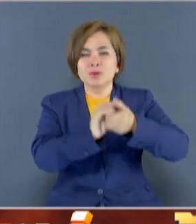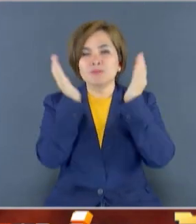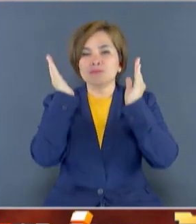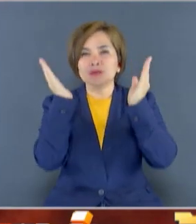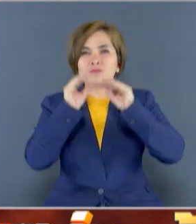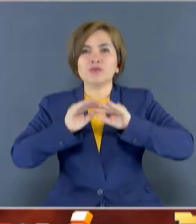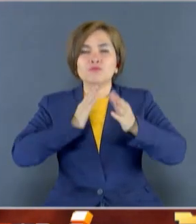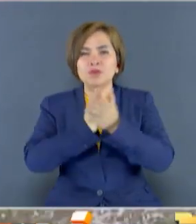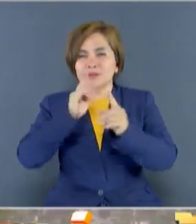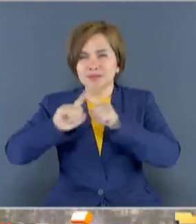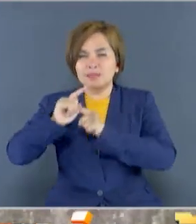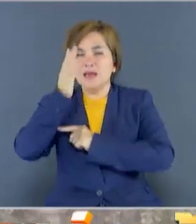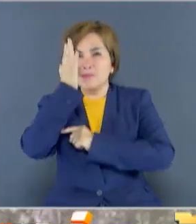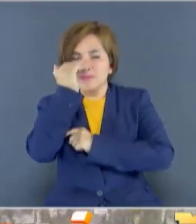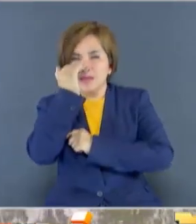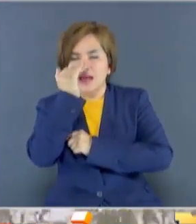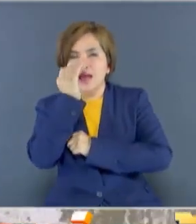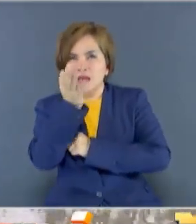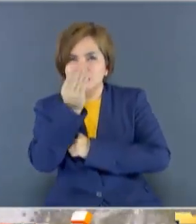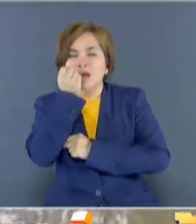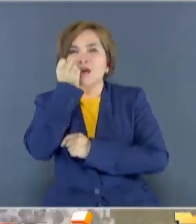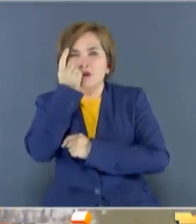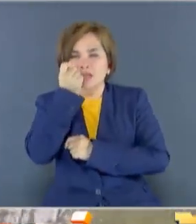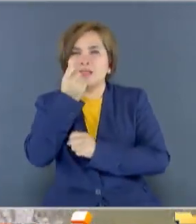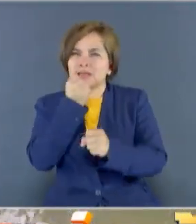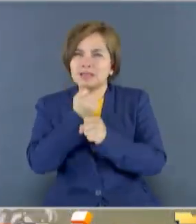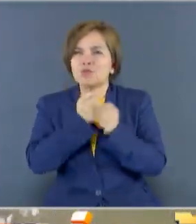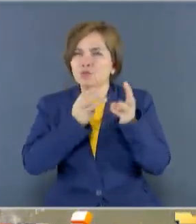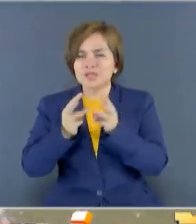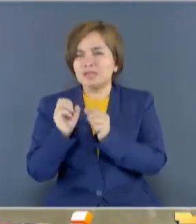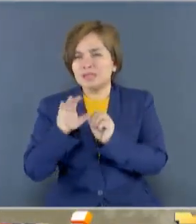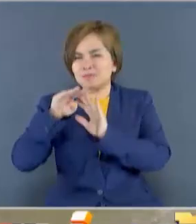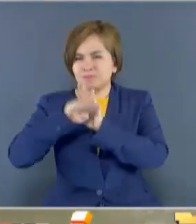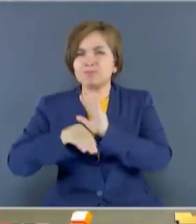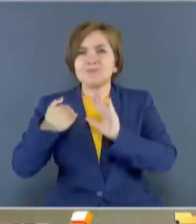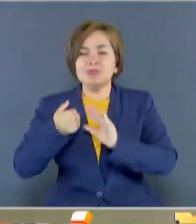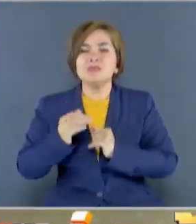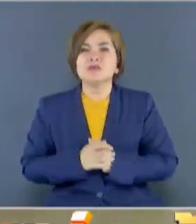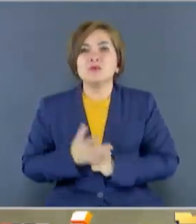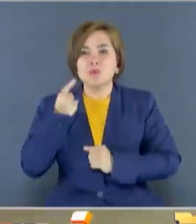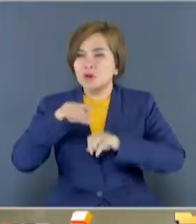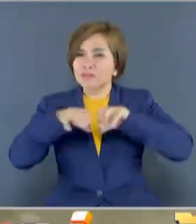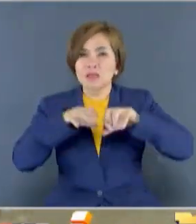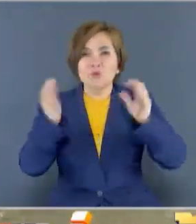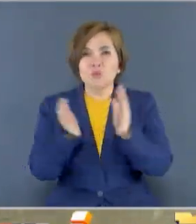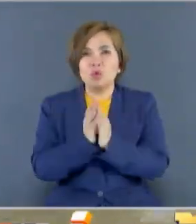ภาคส่วนพร้อมกับจัดทำคู่มือในการรับมือนะฮะซึ่งเมื่อวานนี้กรมประมงชี้แจงบอกว่ามีการกำจัดปลาหมอคางดำไปแล้ว